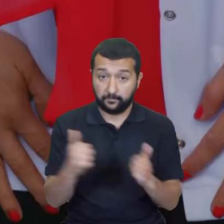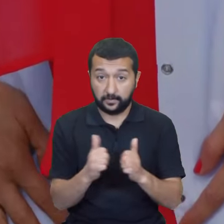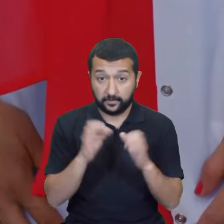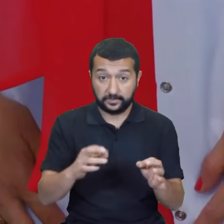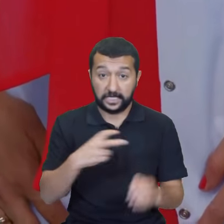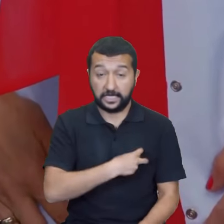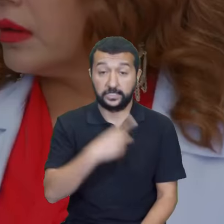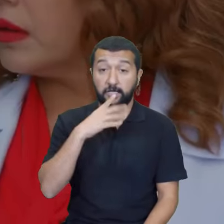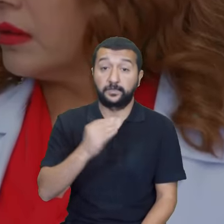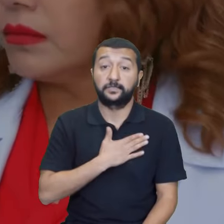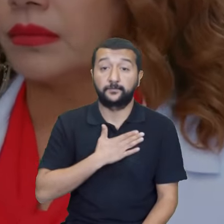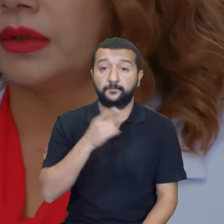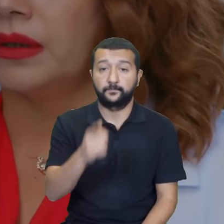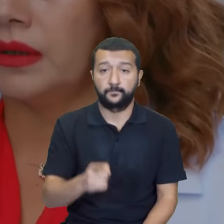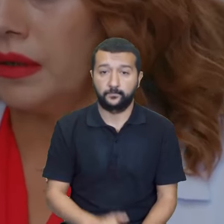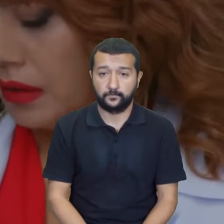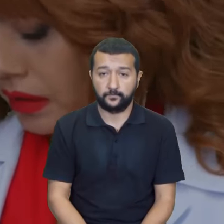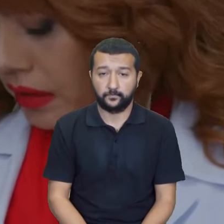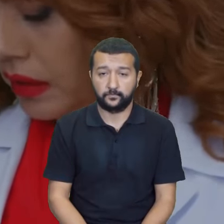Misin aşk pastam?